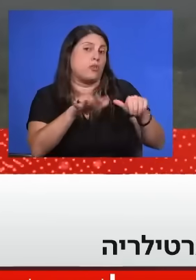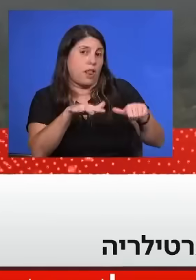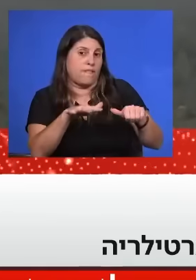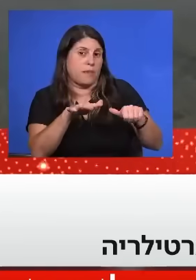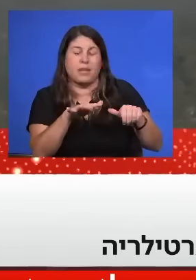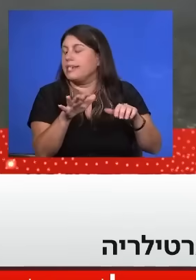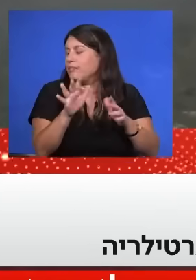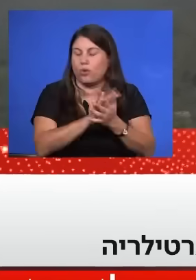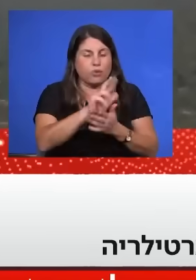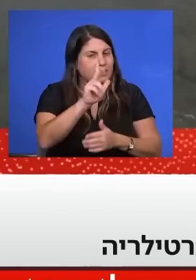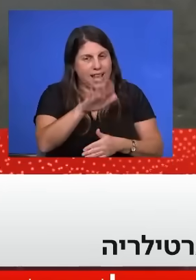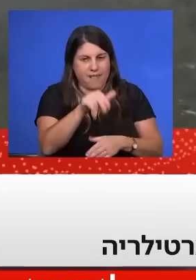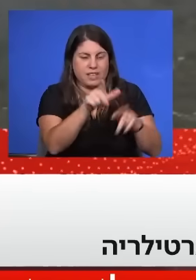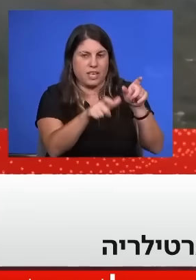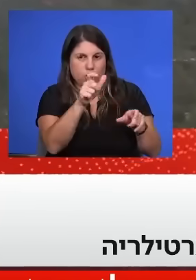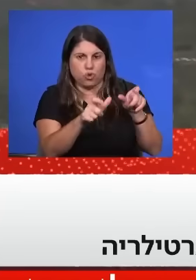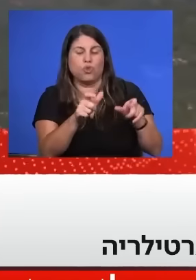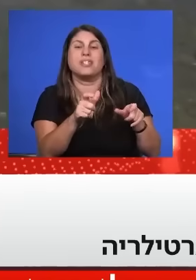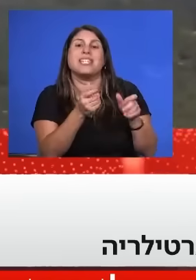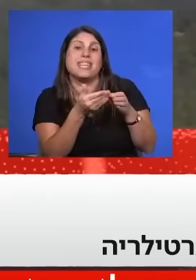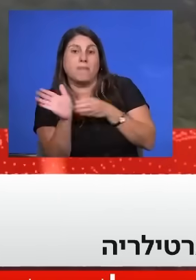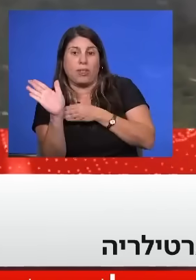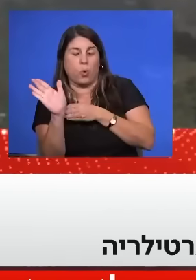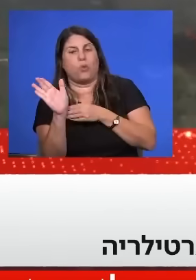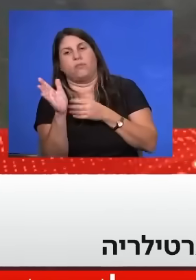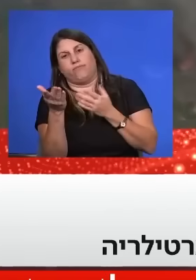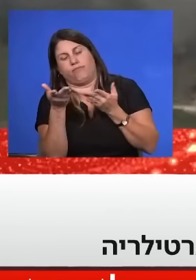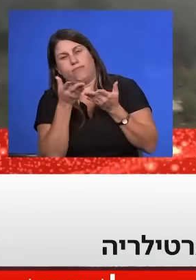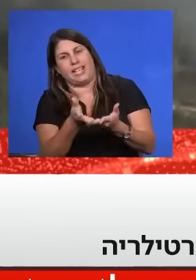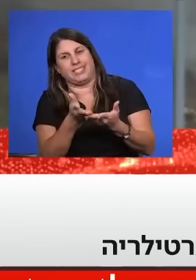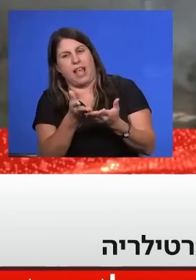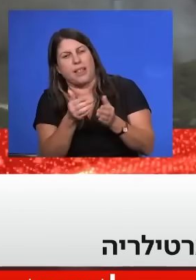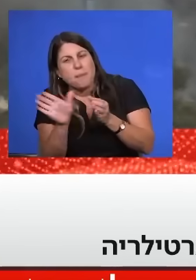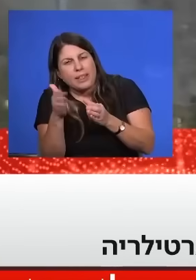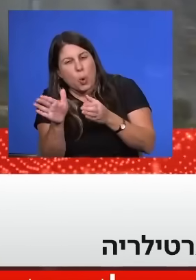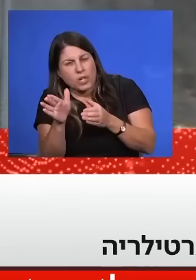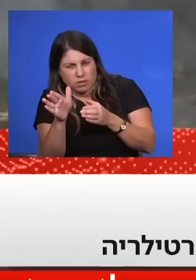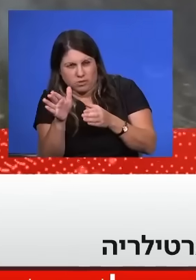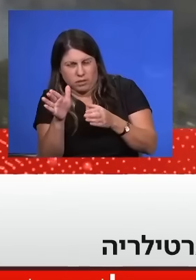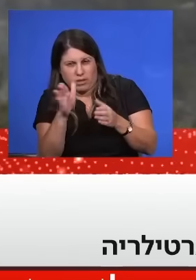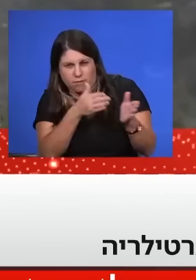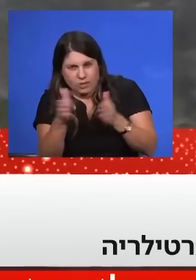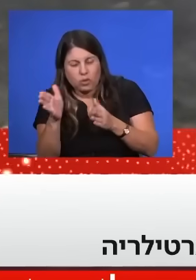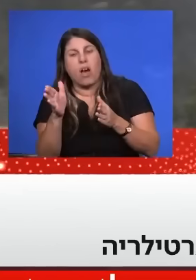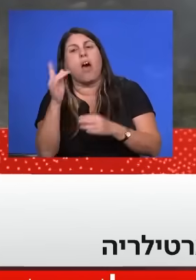כ-13,000 איש התפנו באמצעות מנגנוני הפינוי שעבדו מאוד מאוד לאט אל בתי מלון ובתי הערכה ברחבי הארץ. כאן בקריית